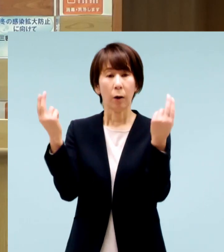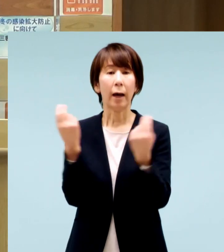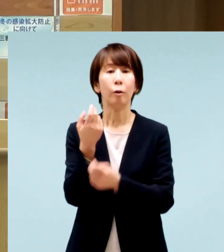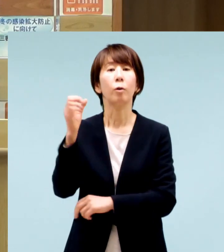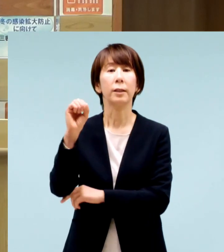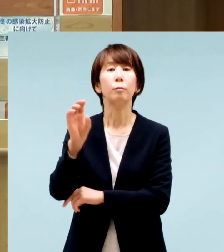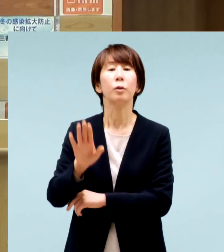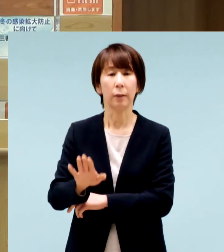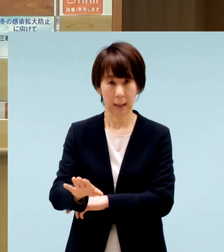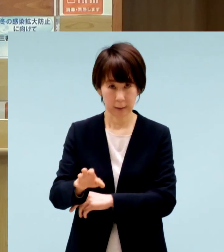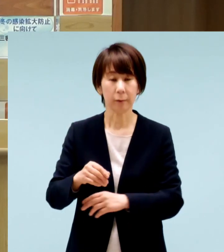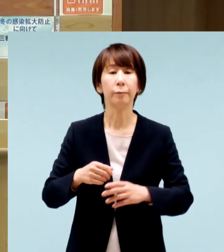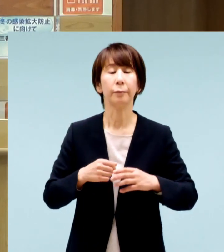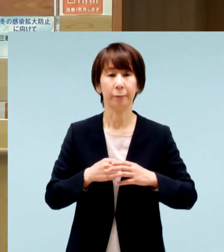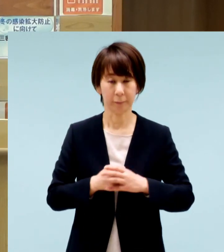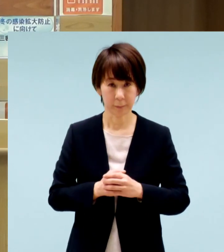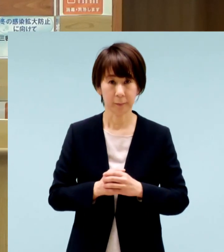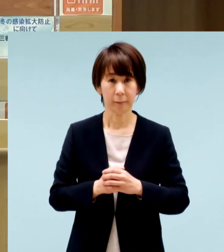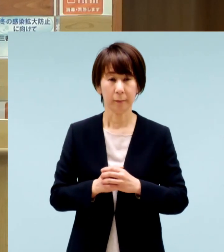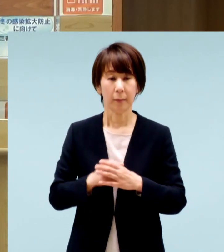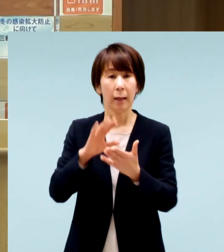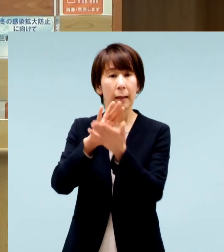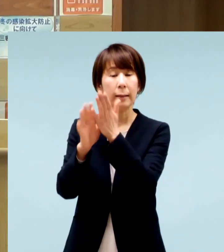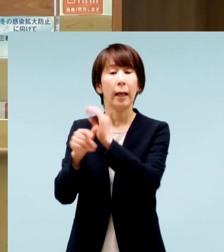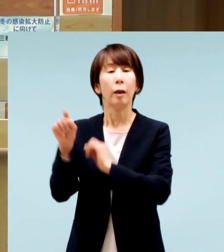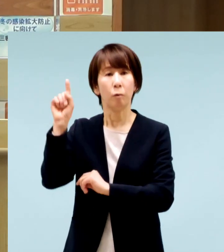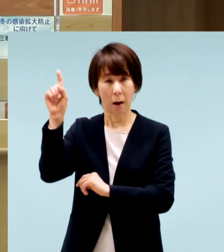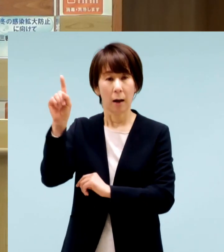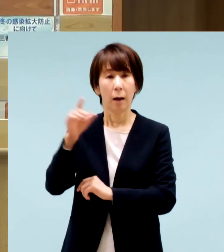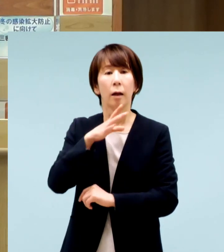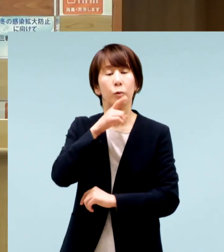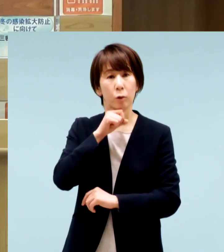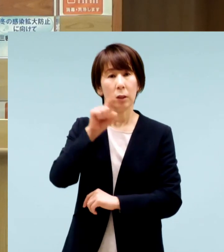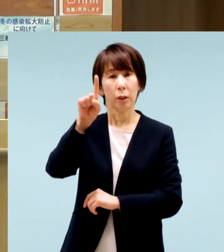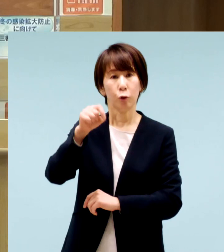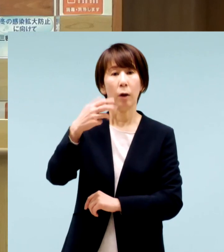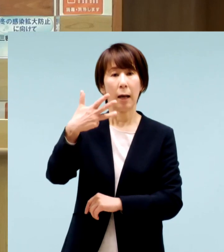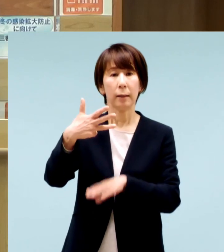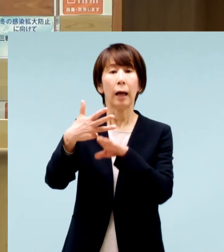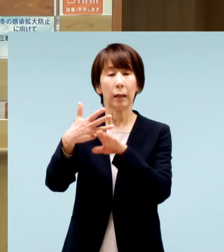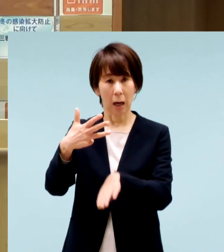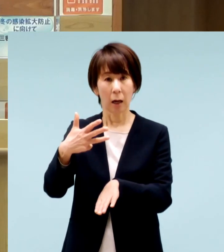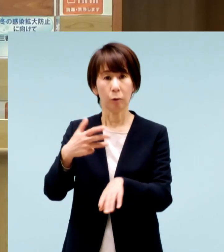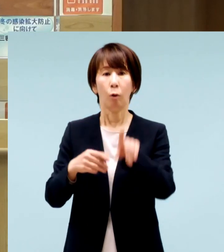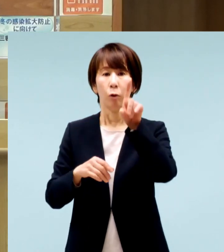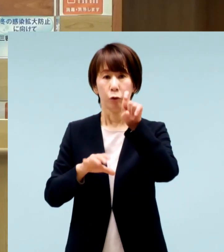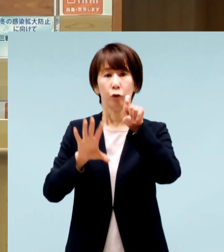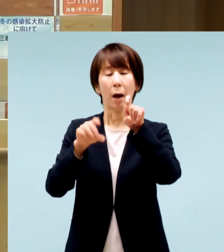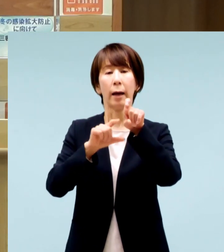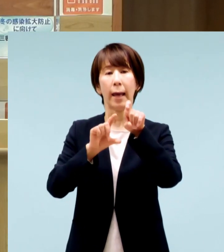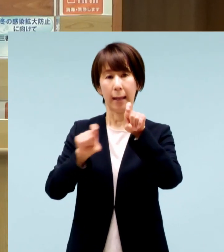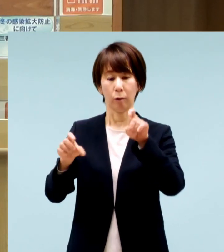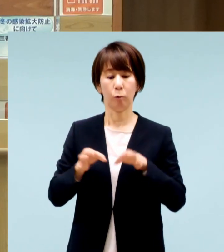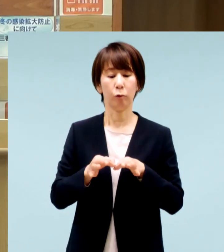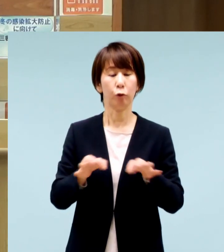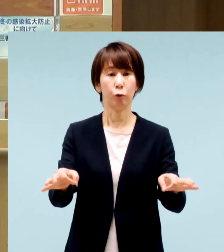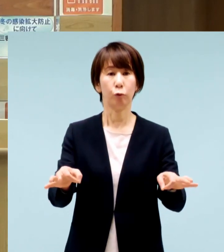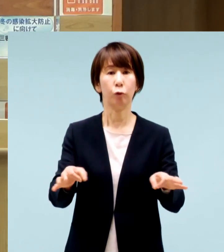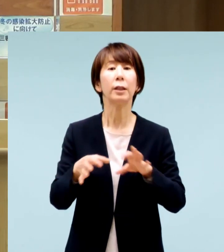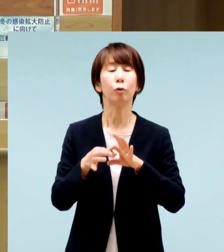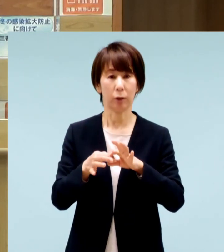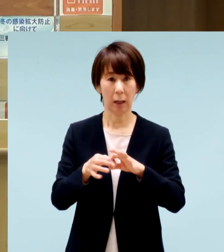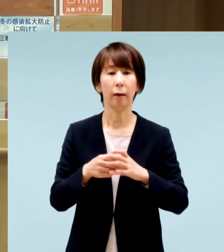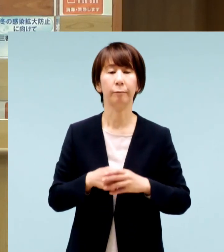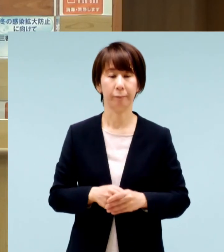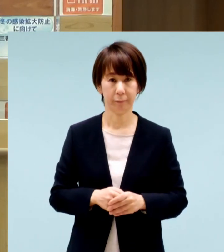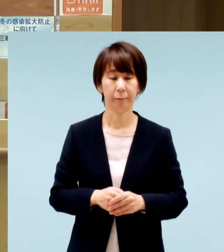いやすいません、あの政府にあるあのちょっと話題変わるんですけども、政府によるあの18歳以下の10万円給付についてお伺いします。まあ、政府は18歳